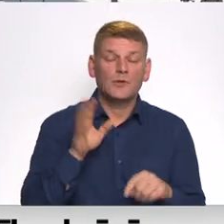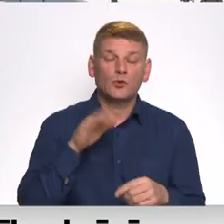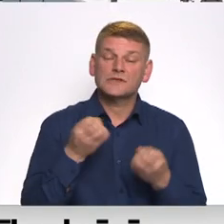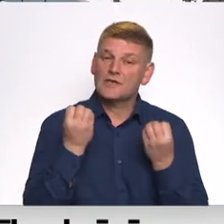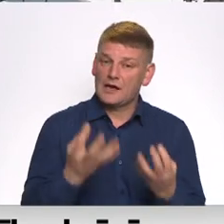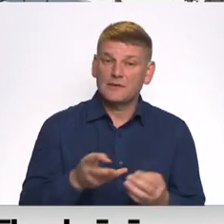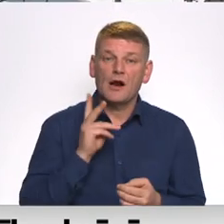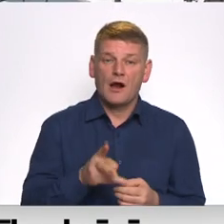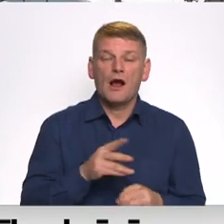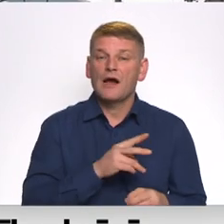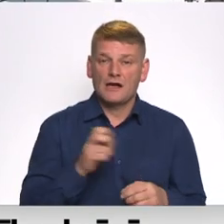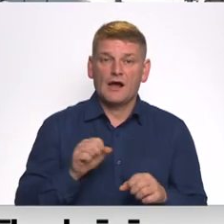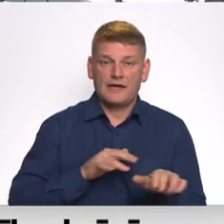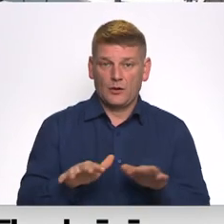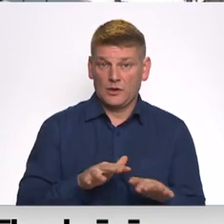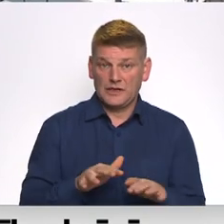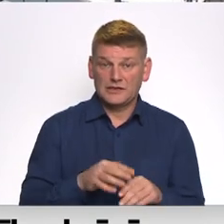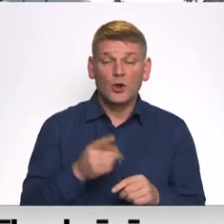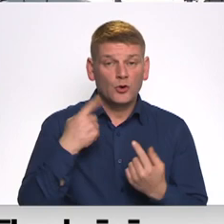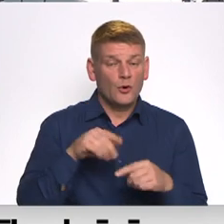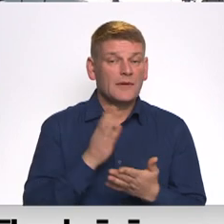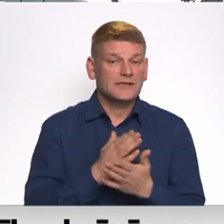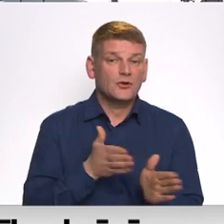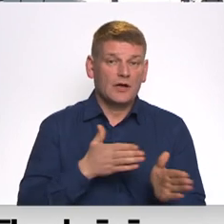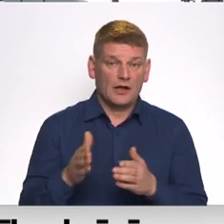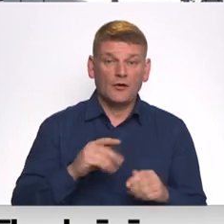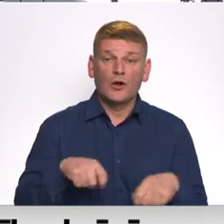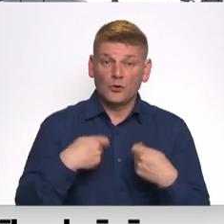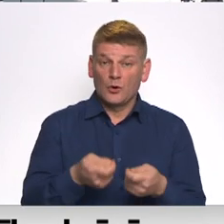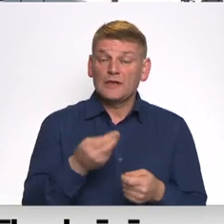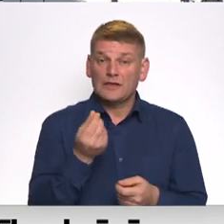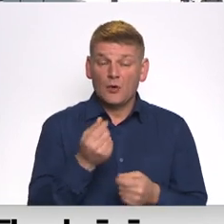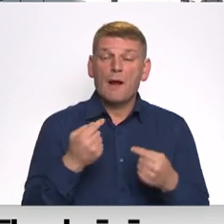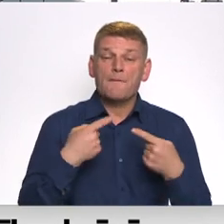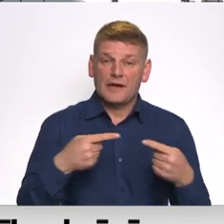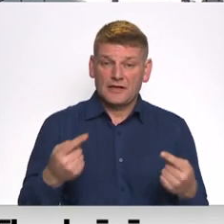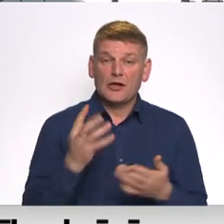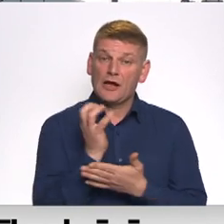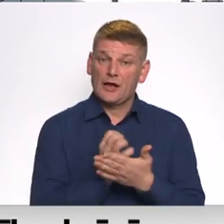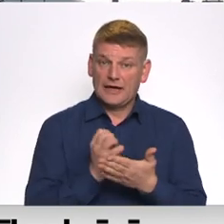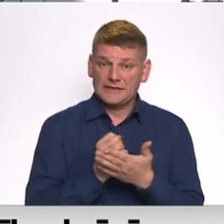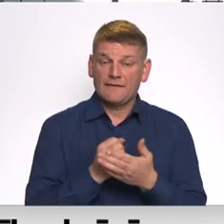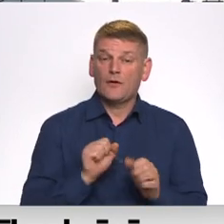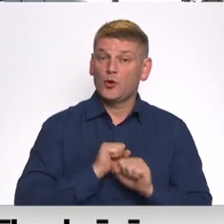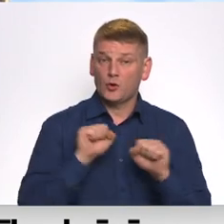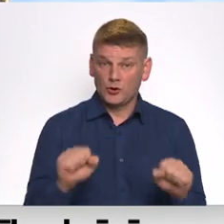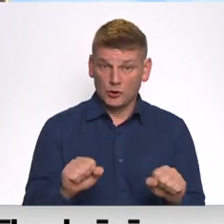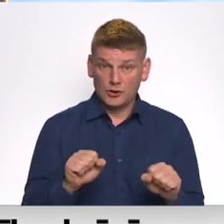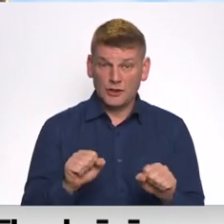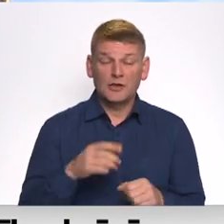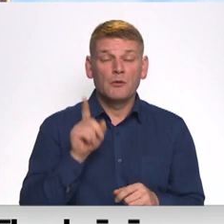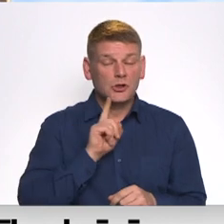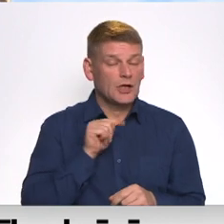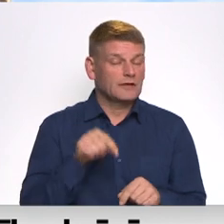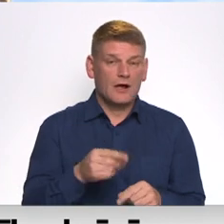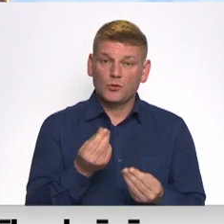skaidrība, kā rīkoties. Domesot gatava atvēlēt naudu materiālo rezervju nodrošināšanai, pašlaik tādu